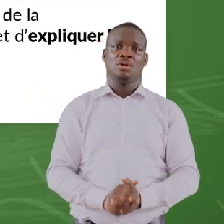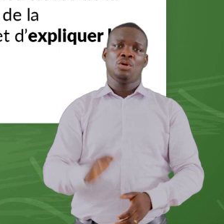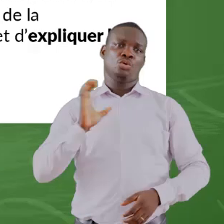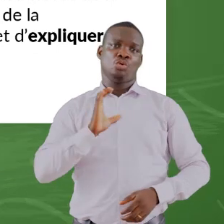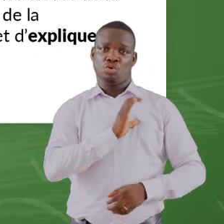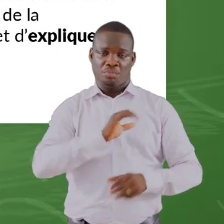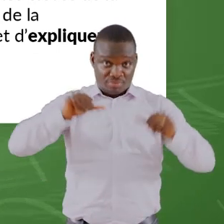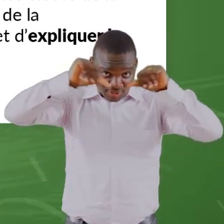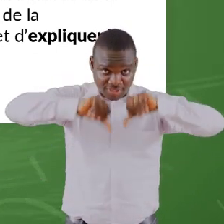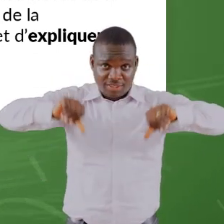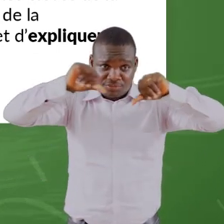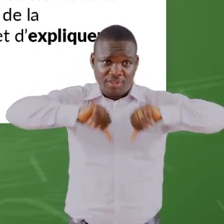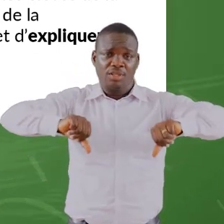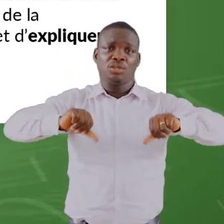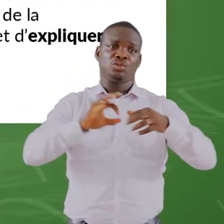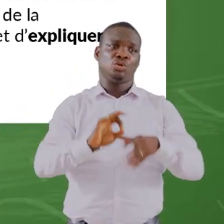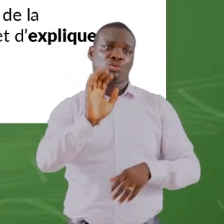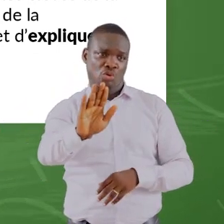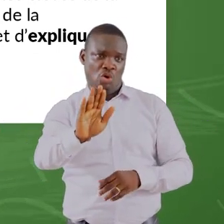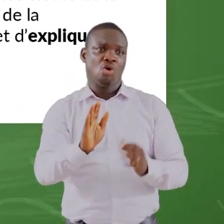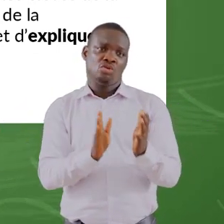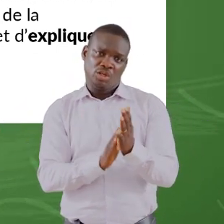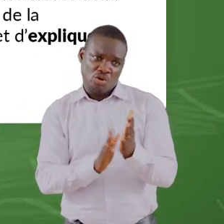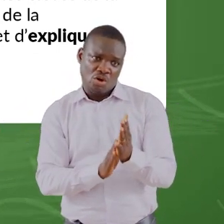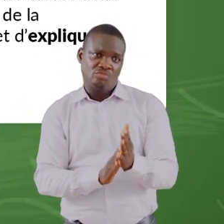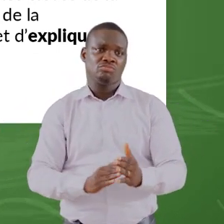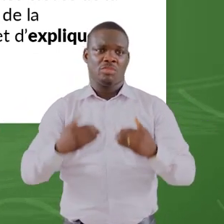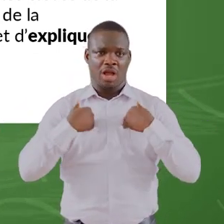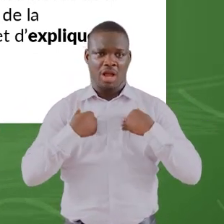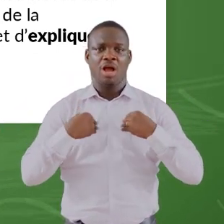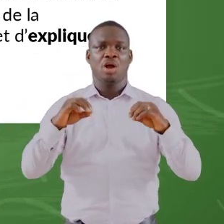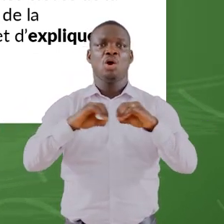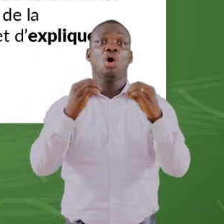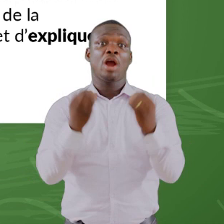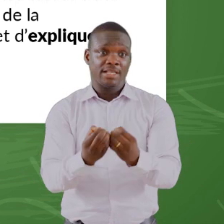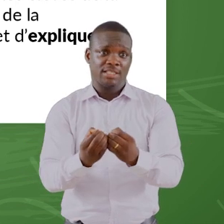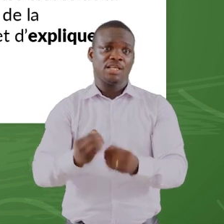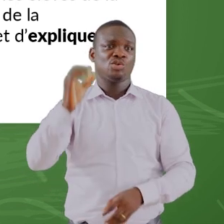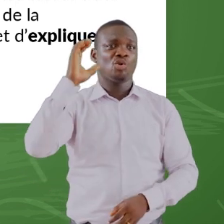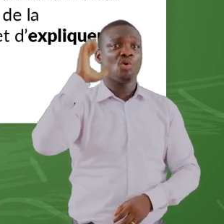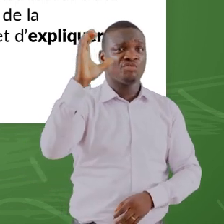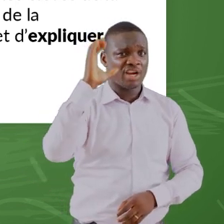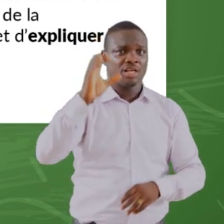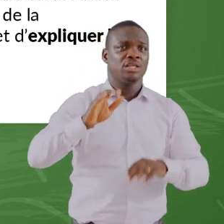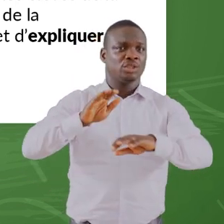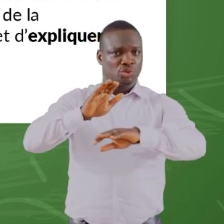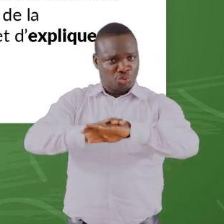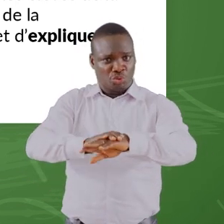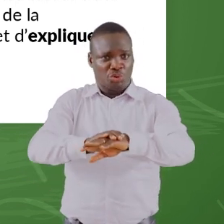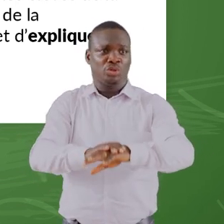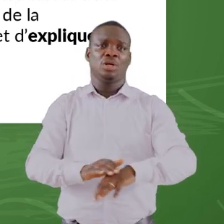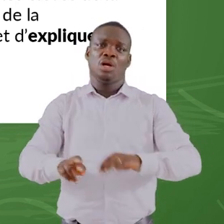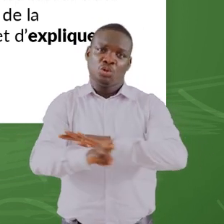club scientifique de ton établissement a organisé une conférence sur